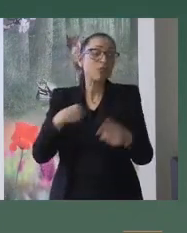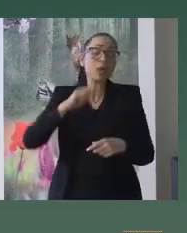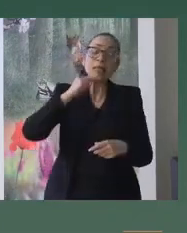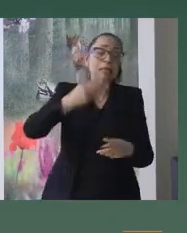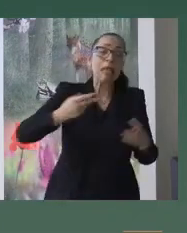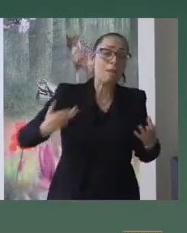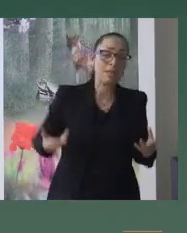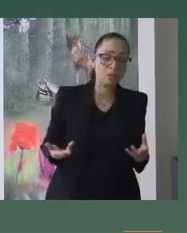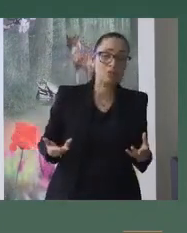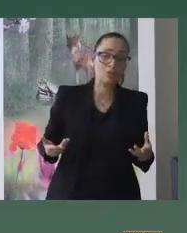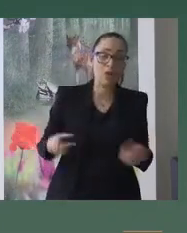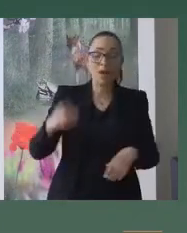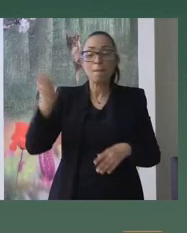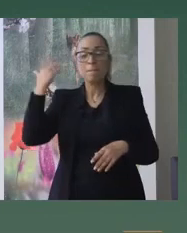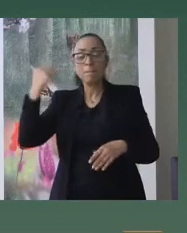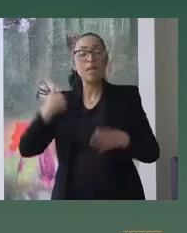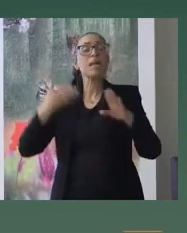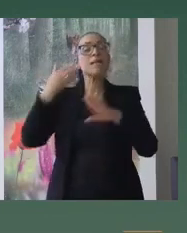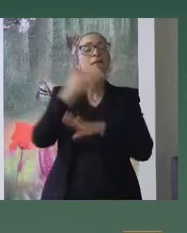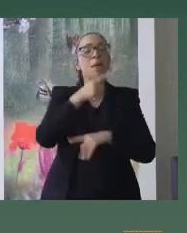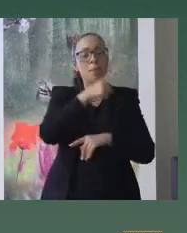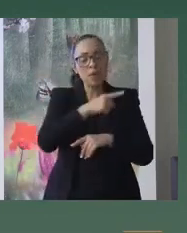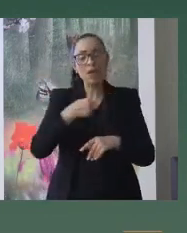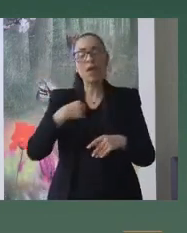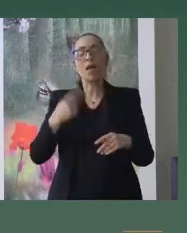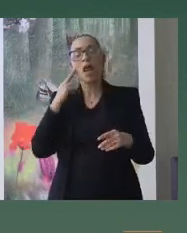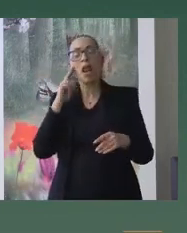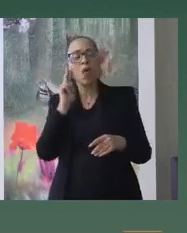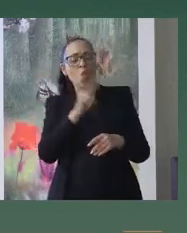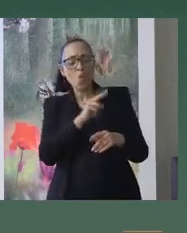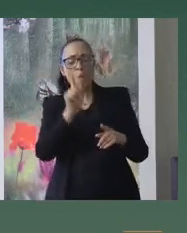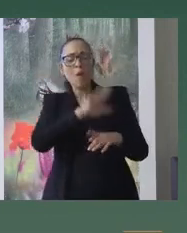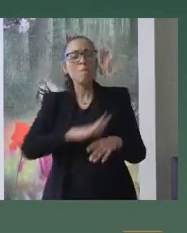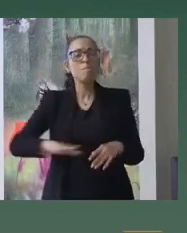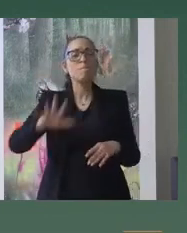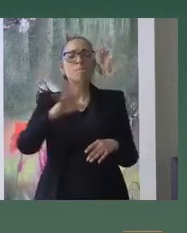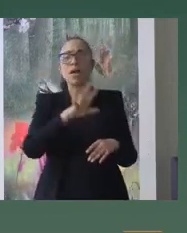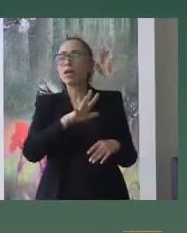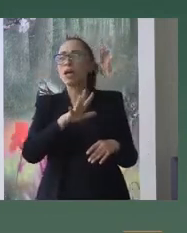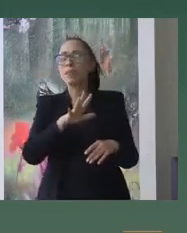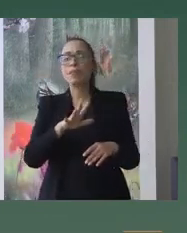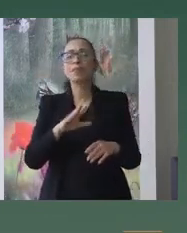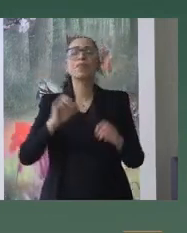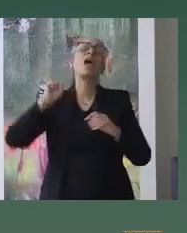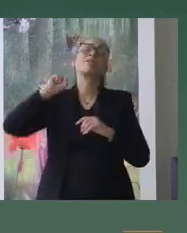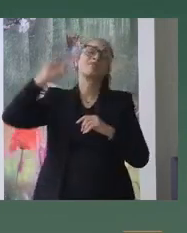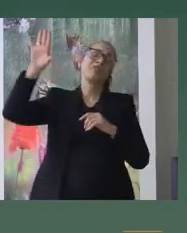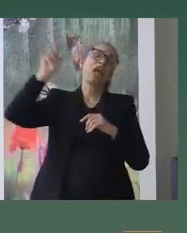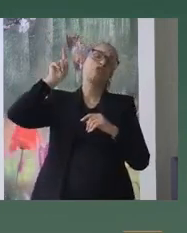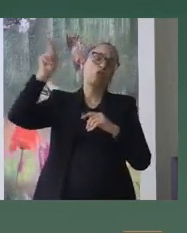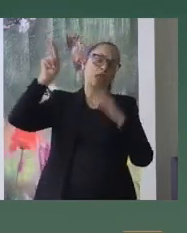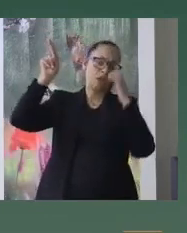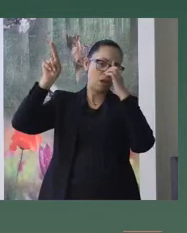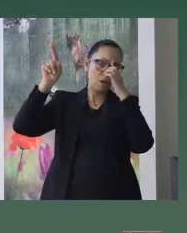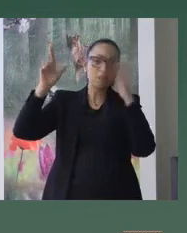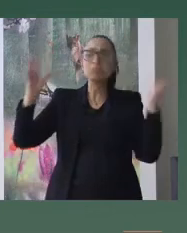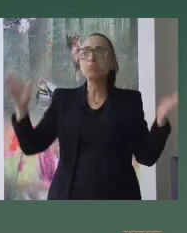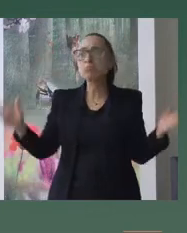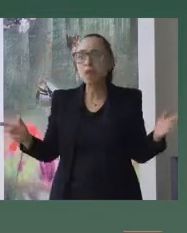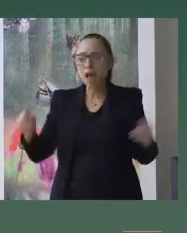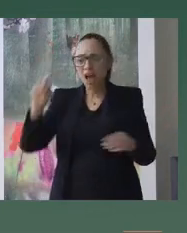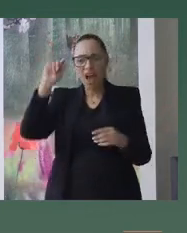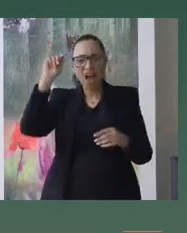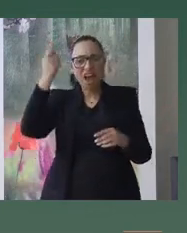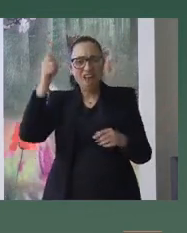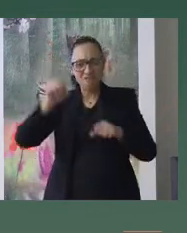να σα πω τώρα, τι σπάλε είχα πάει στην Κοπεχάγη να πάω αρκετά χρόνια. Και ακόμα, η Κοπεχάγη, ακόμα και το ρεύμα των